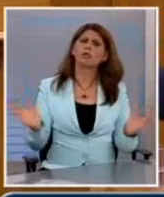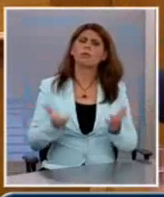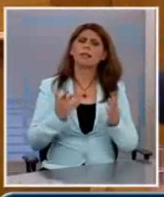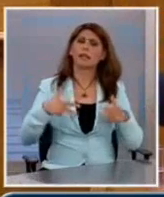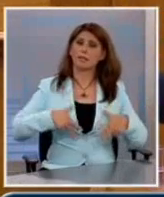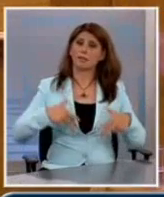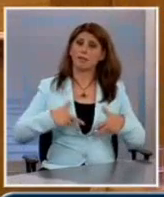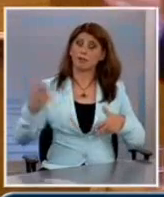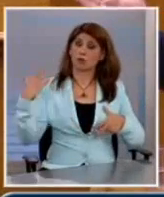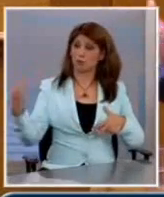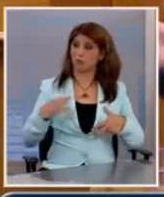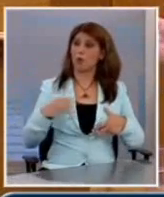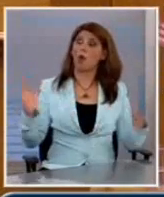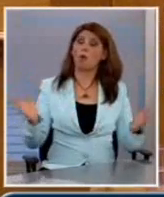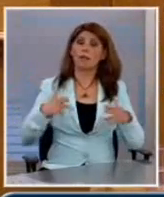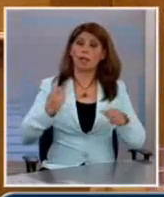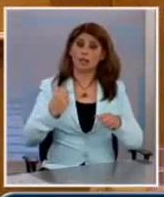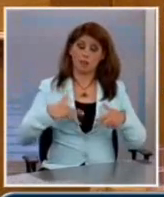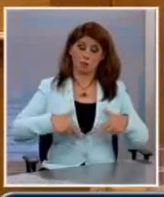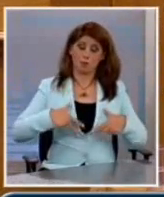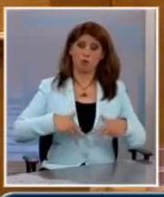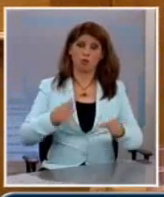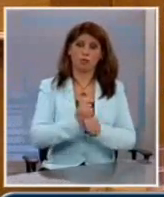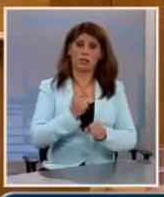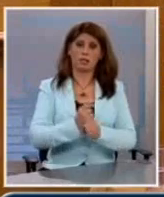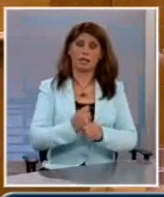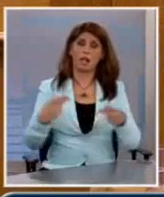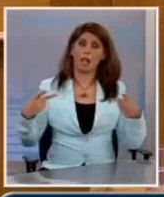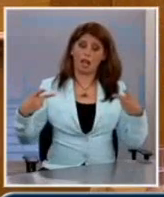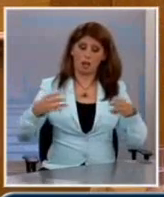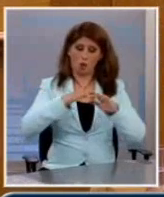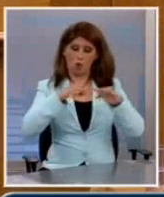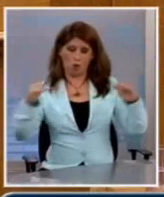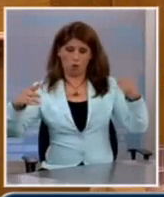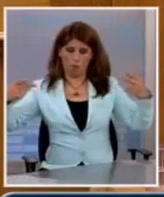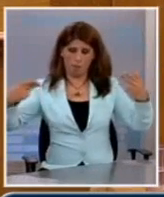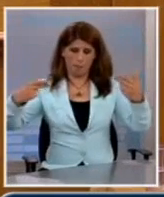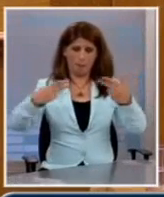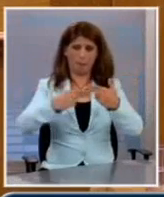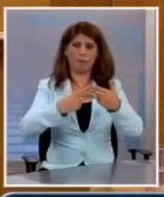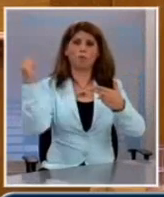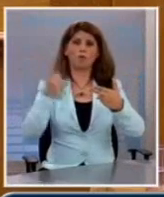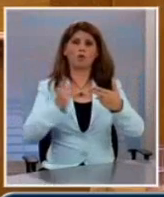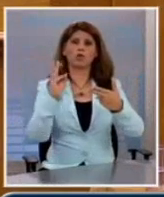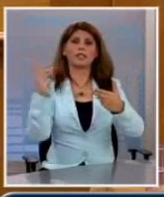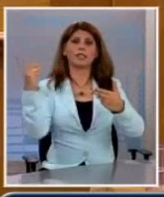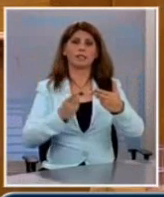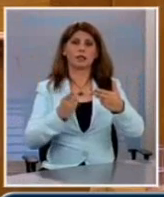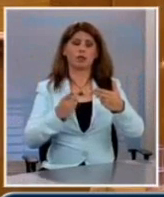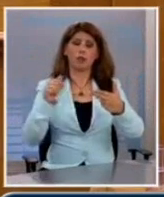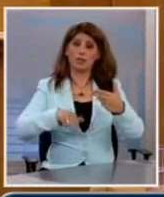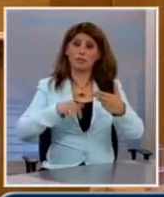κυβέρνηση, λέγατε τότε, όποιος και να είναι υπουργός εργασίας, θα κόψει οριζόντια συντάξεις σε ποσοστό 30%. Και